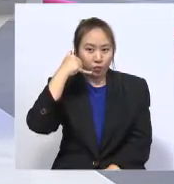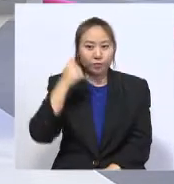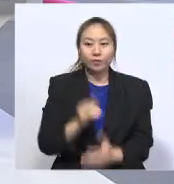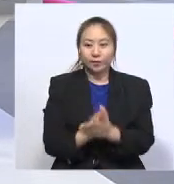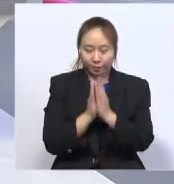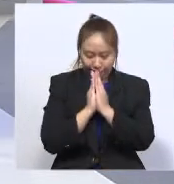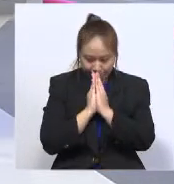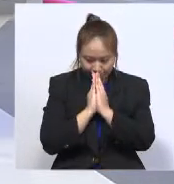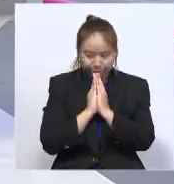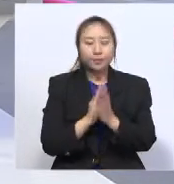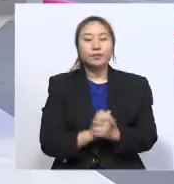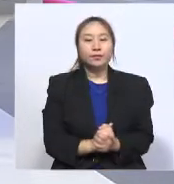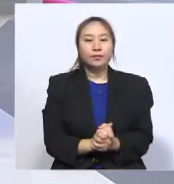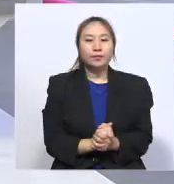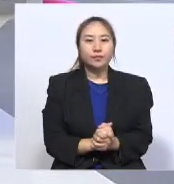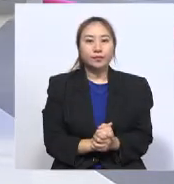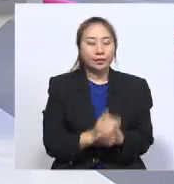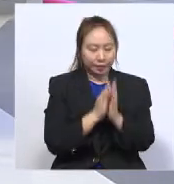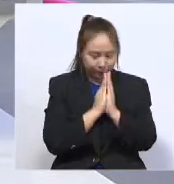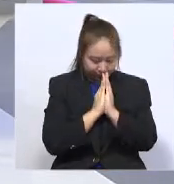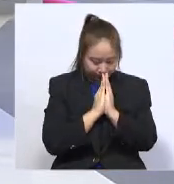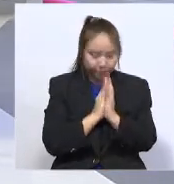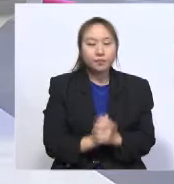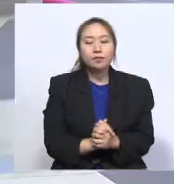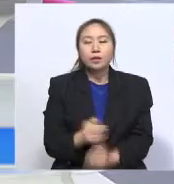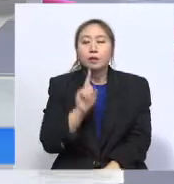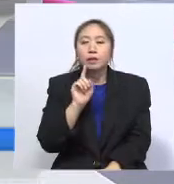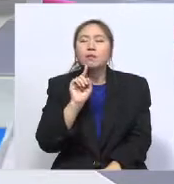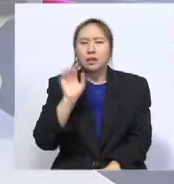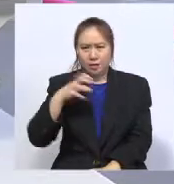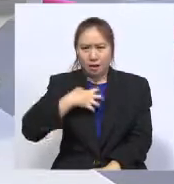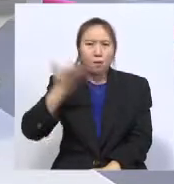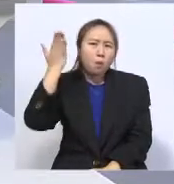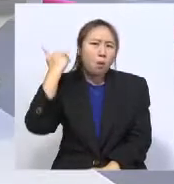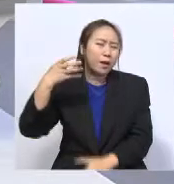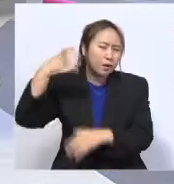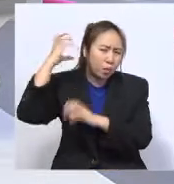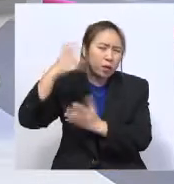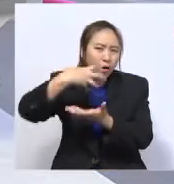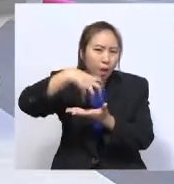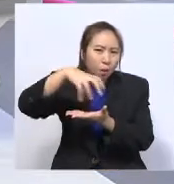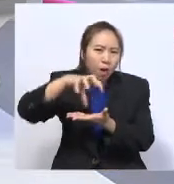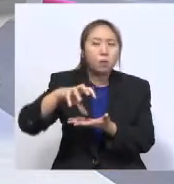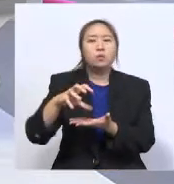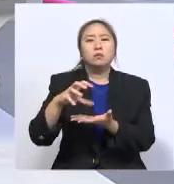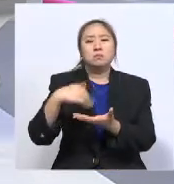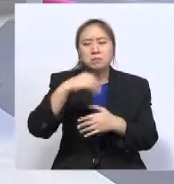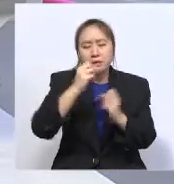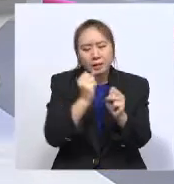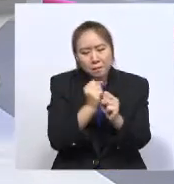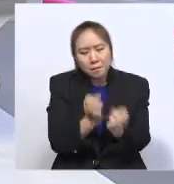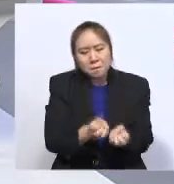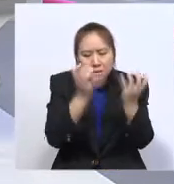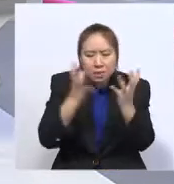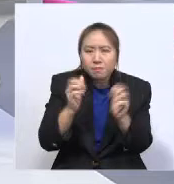ครับสวัสดีครับท่านโฆษกครับ สวัสดีค่ะ ครับสวัสดีครับ ท่านโฆษกครับอยากให้ท่านเล่าย้อนไปเมื่อวานนี้สักนิดนึงนะครับว่าเหตุการณ์ที่เกิดขึ้นเนี่ยลักษณะ